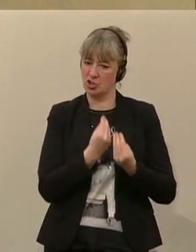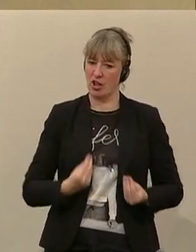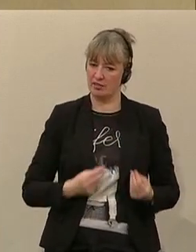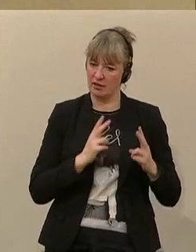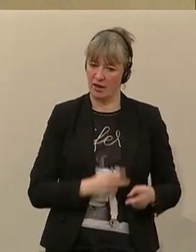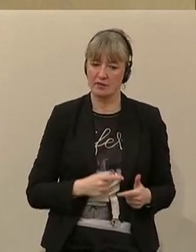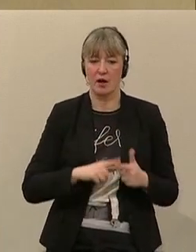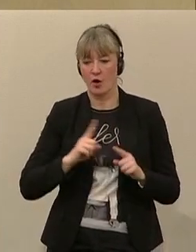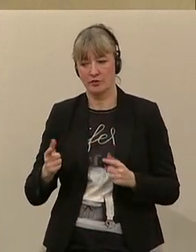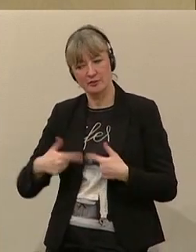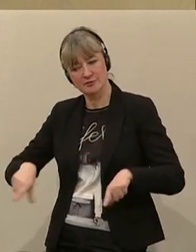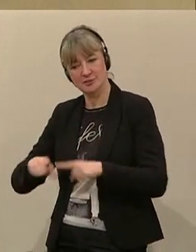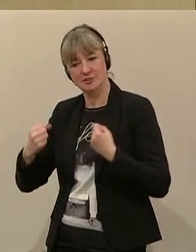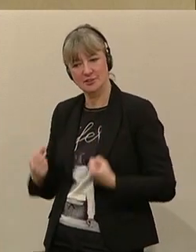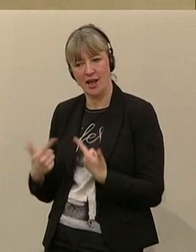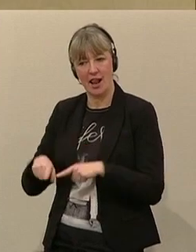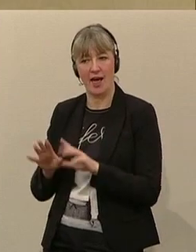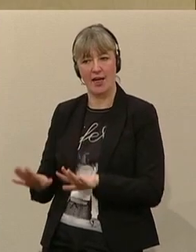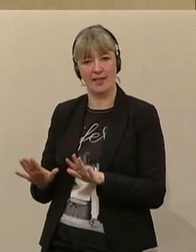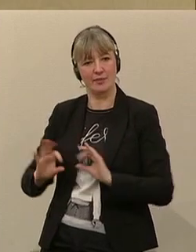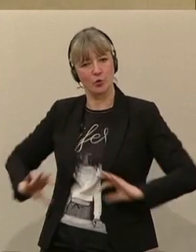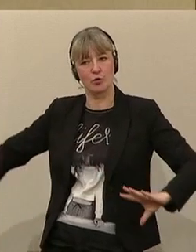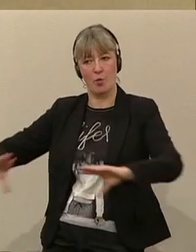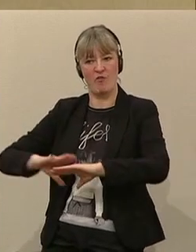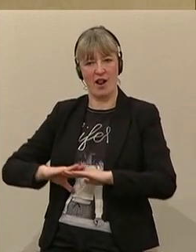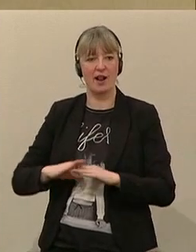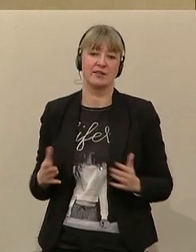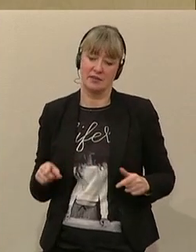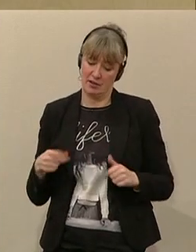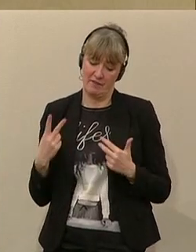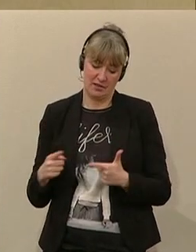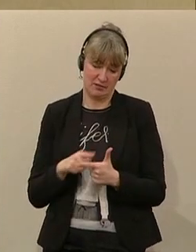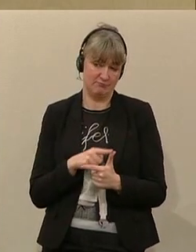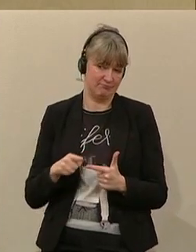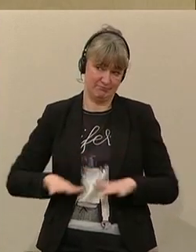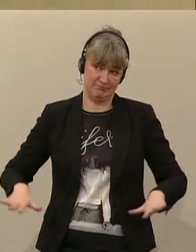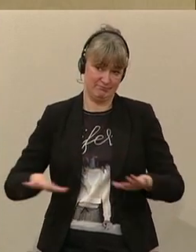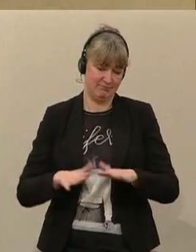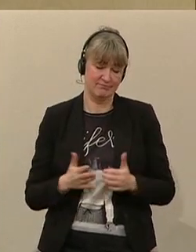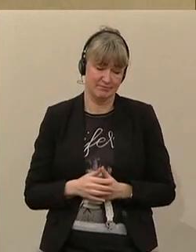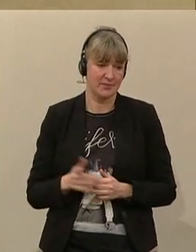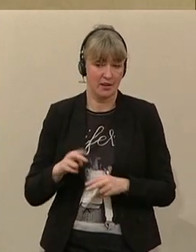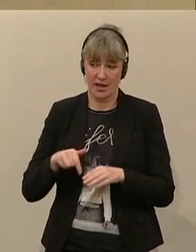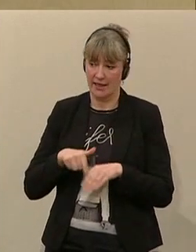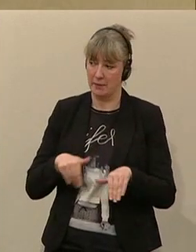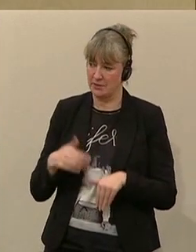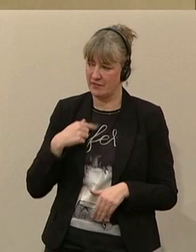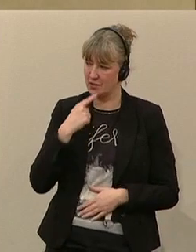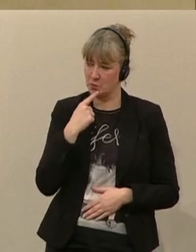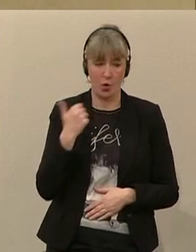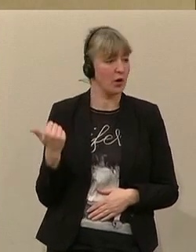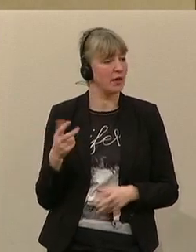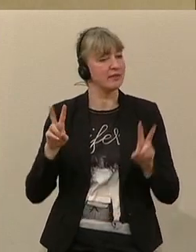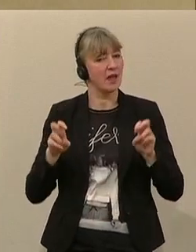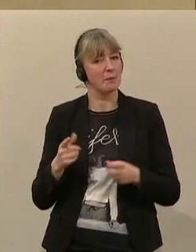anderen Seite in einem sicheren Land, in einem sicheren Umfeld. Das sind sicher die ganz wesentlichen Punkte. Und wenn es der Herr Innenminister vorhin angesprochen hat,